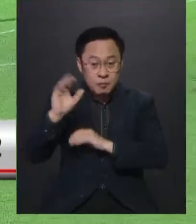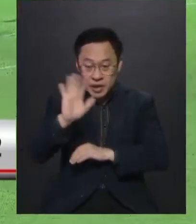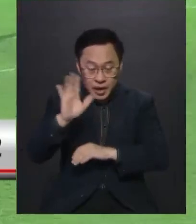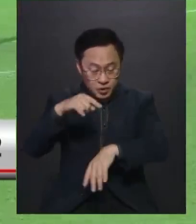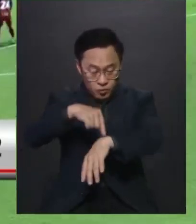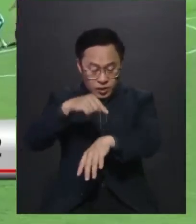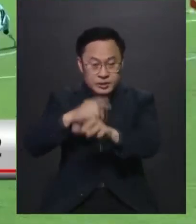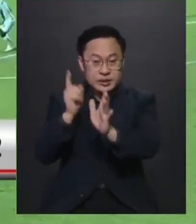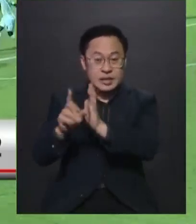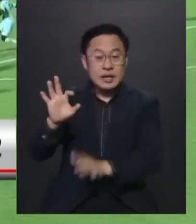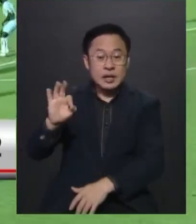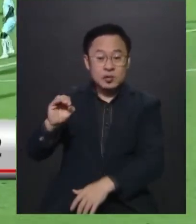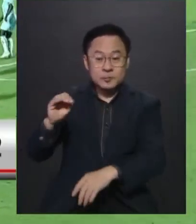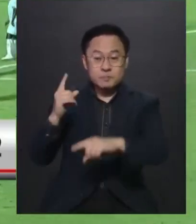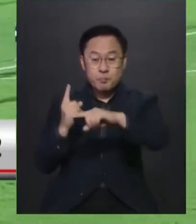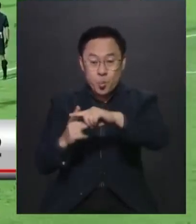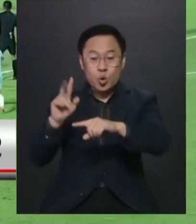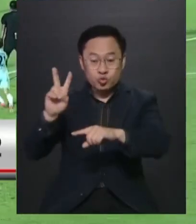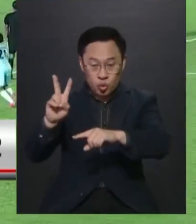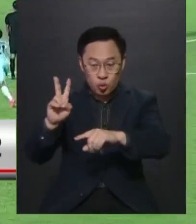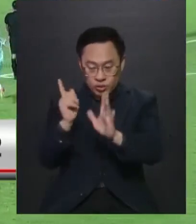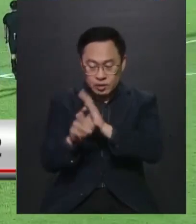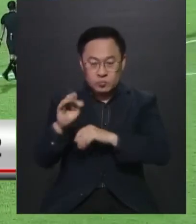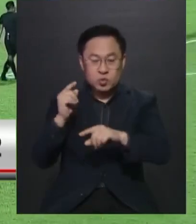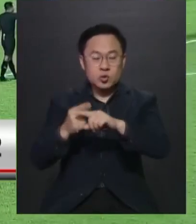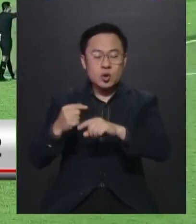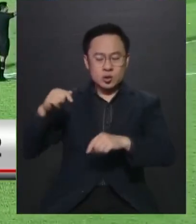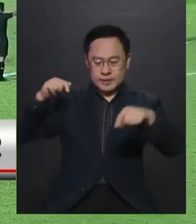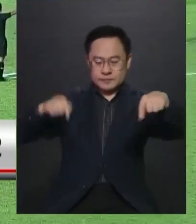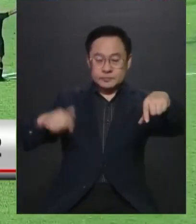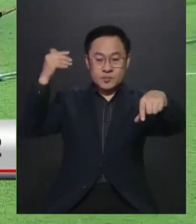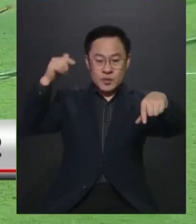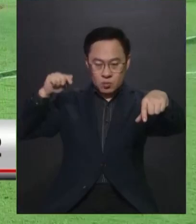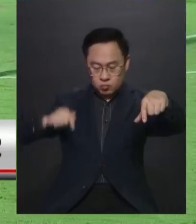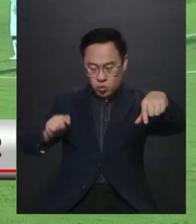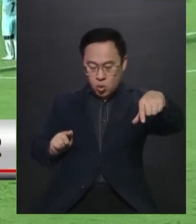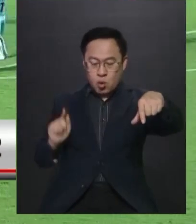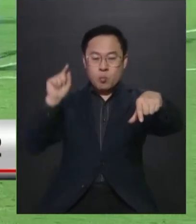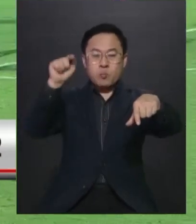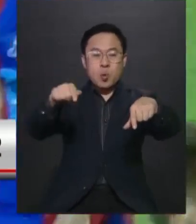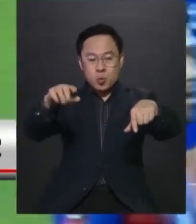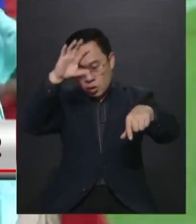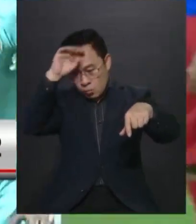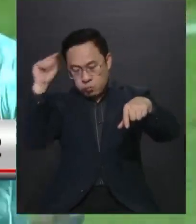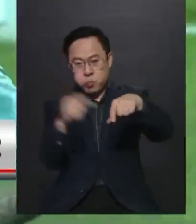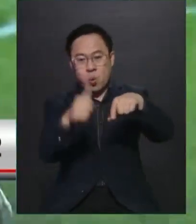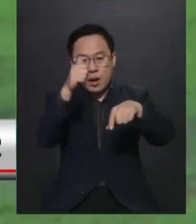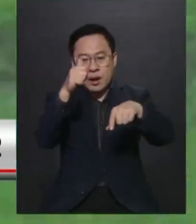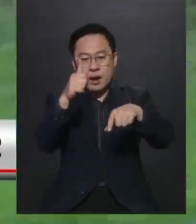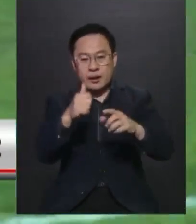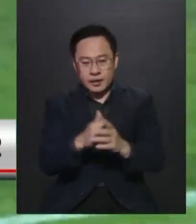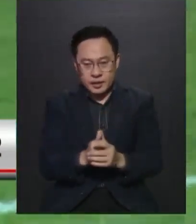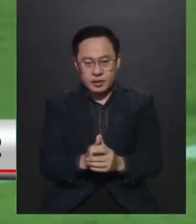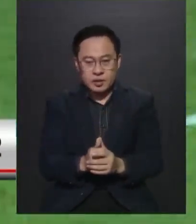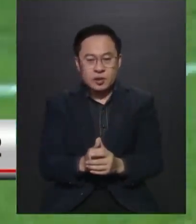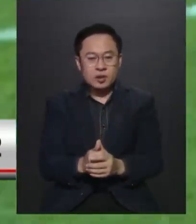90บวก2ครับทดเจ็บครับบอลเตะมุมของขอนแก่นแล้วก็หม่งลูกนี้เข้าไปครับจองฮันซอครับของหลังชาวเกาหลีใต้เติมขึ้นมาหม่งครับแ